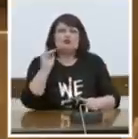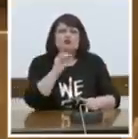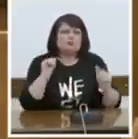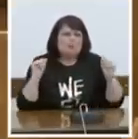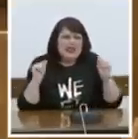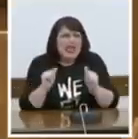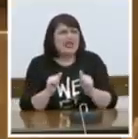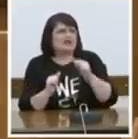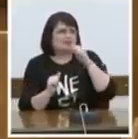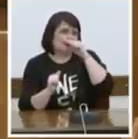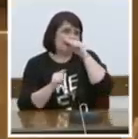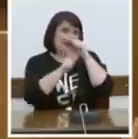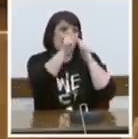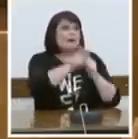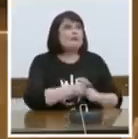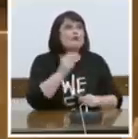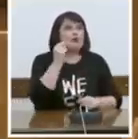που